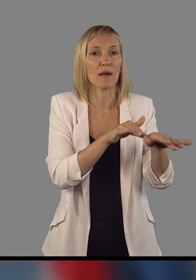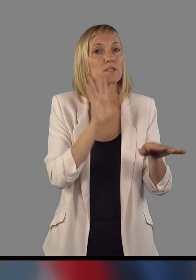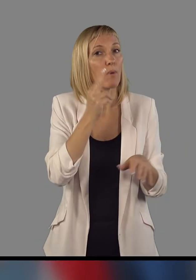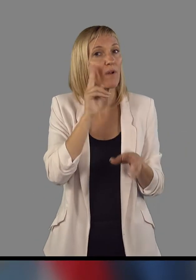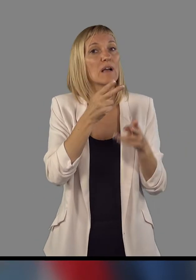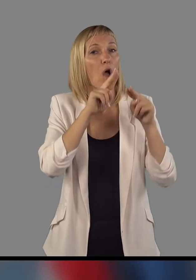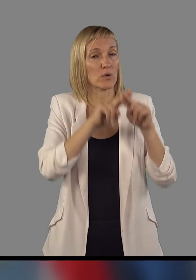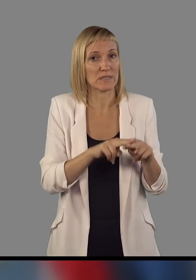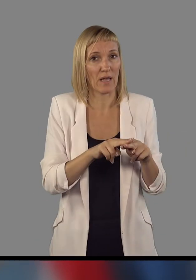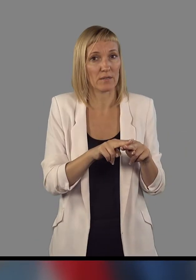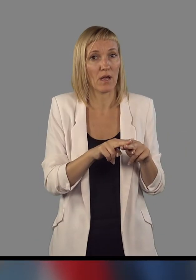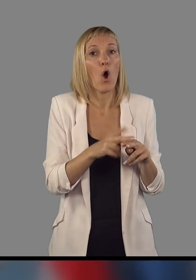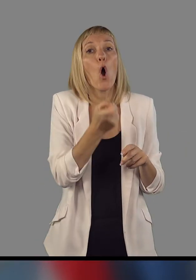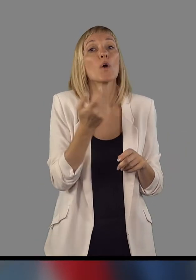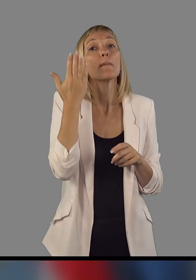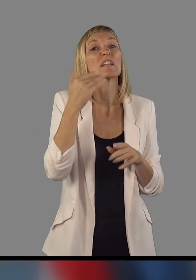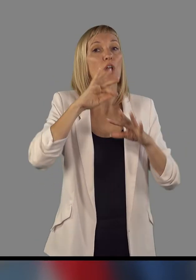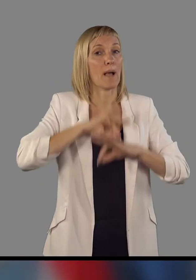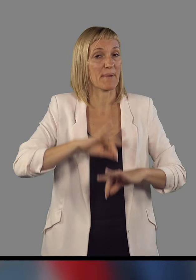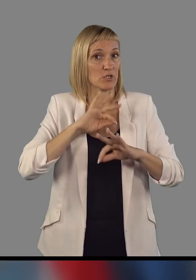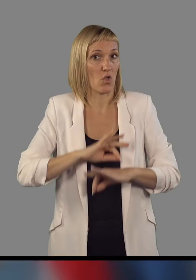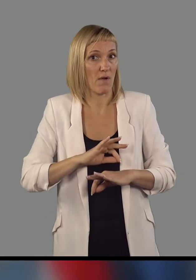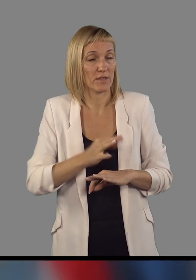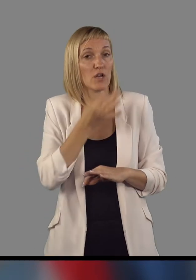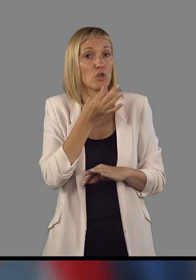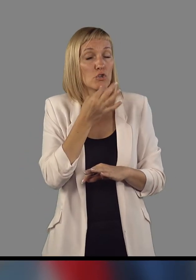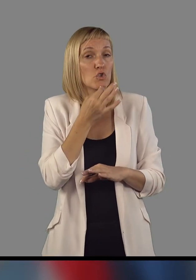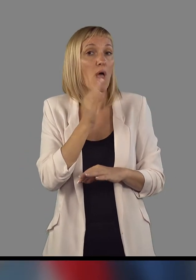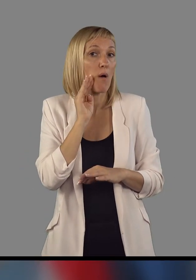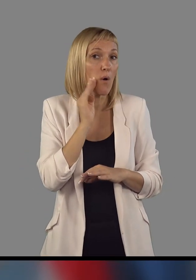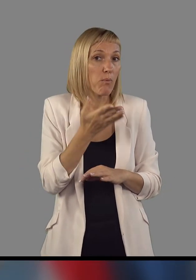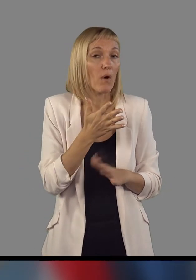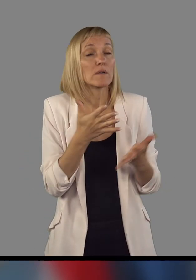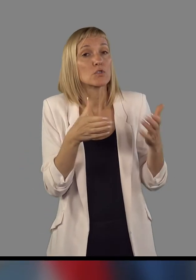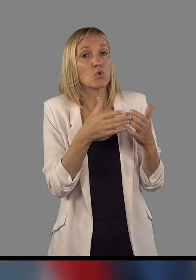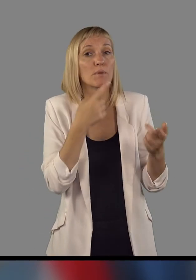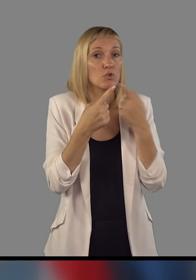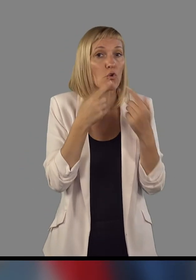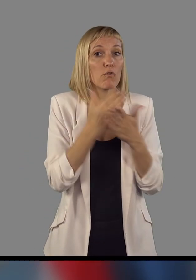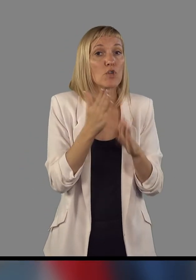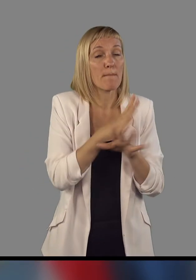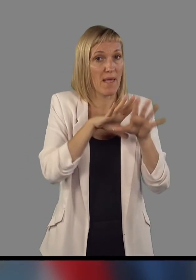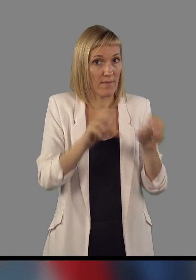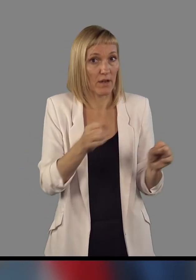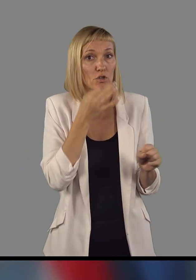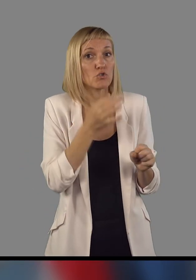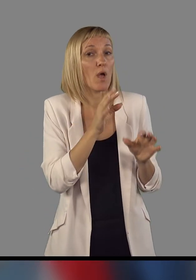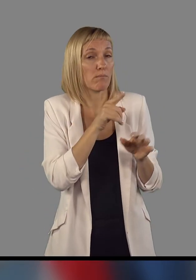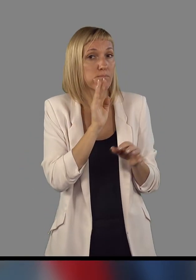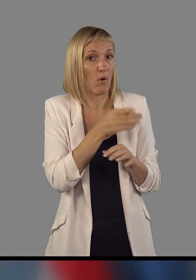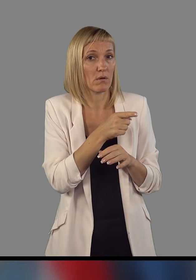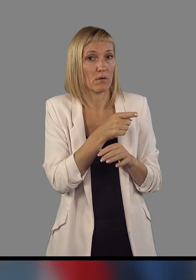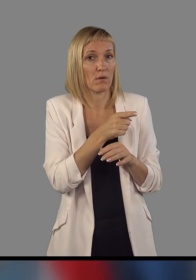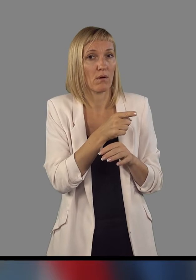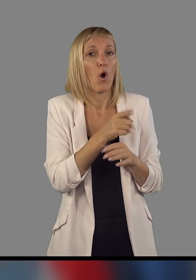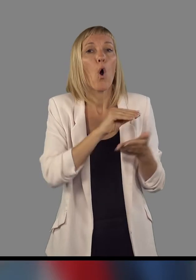Na področju migracij bomo videli, kaj nam bo ostalo od prejšnjih predsedstev. Vkolikor bo nek skupen dogovor narejen že